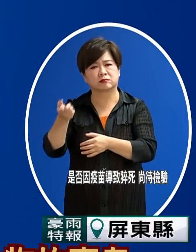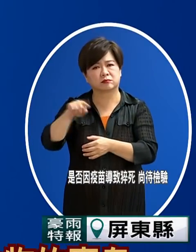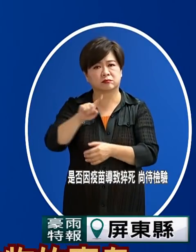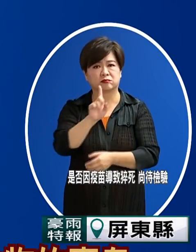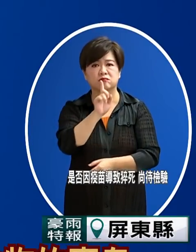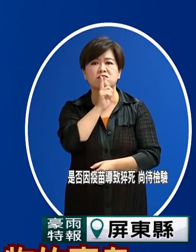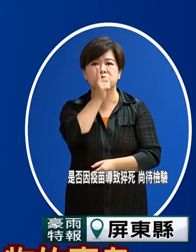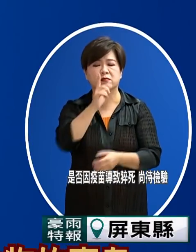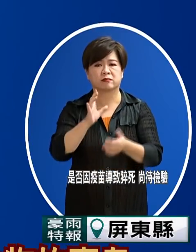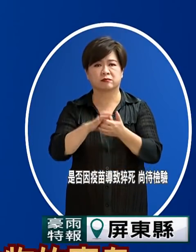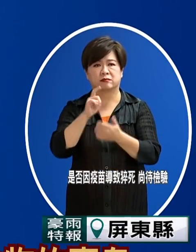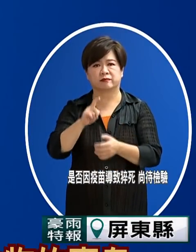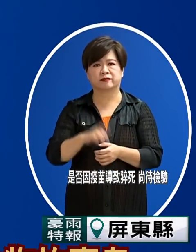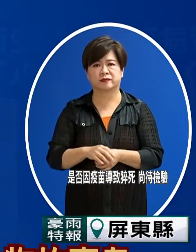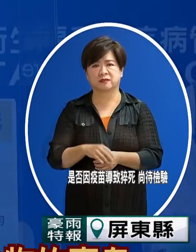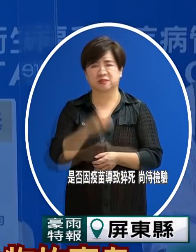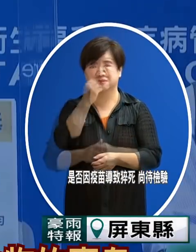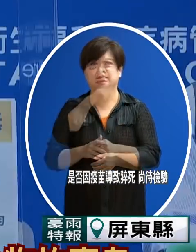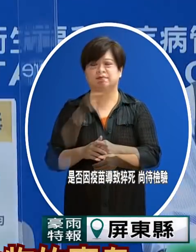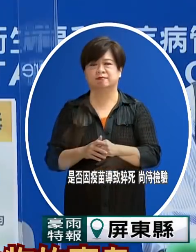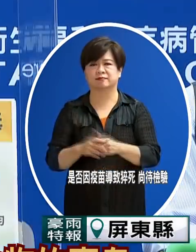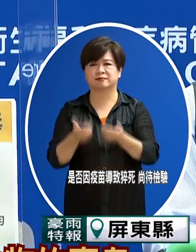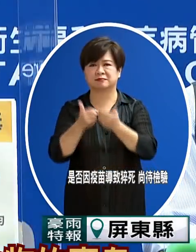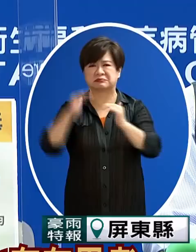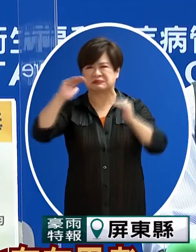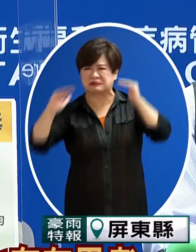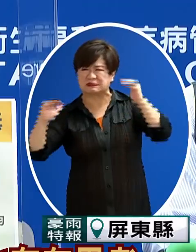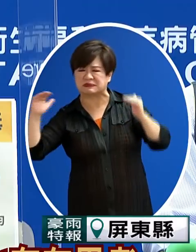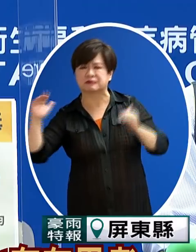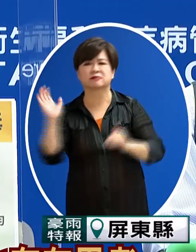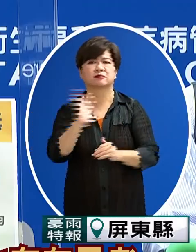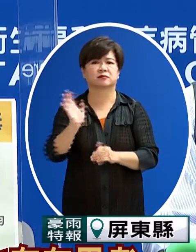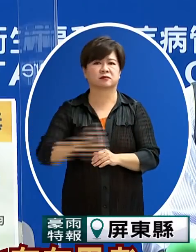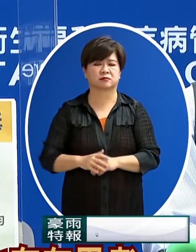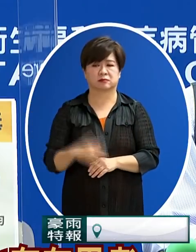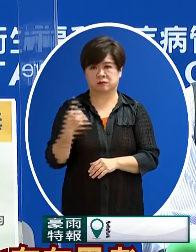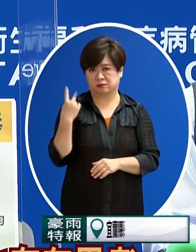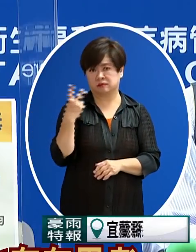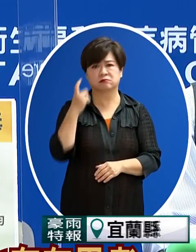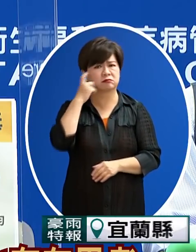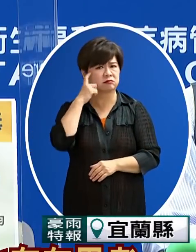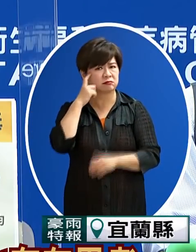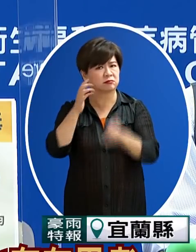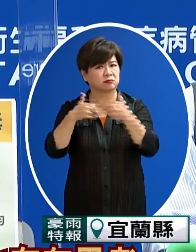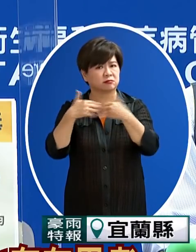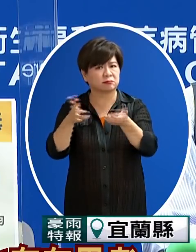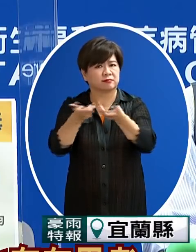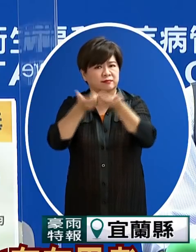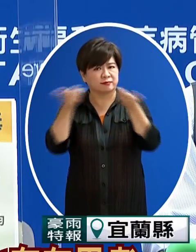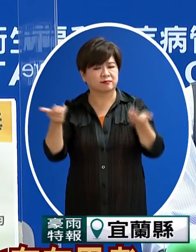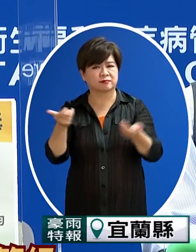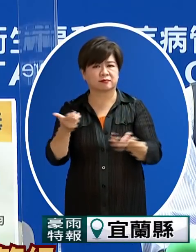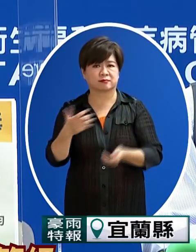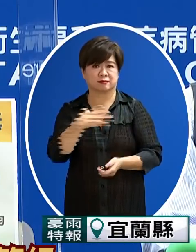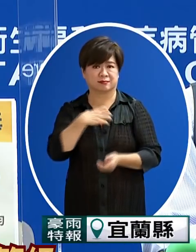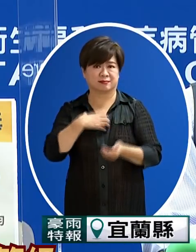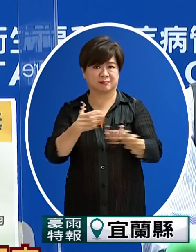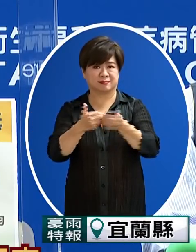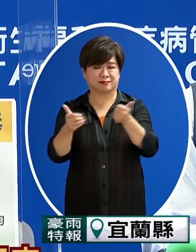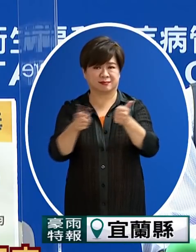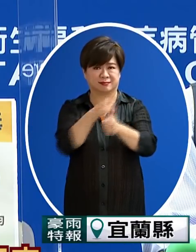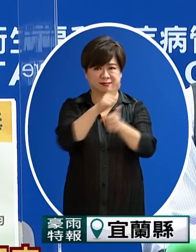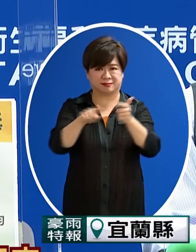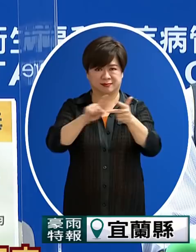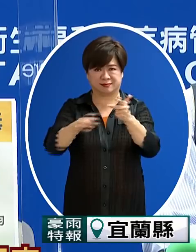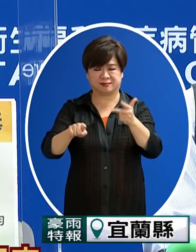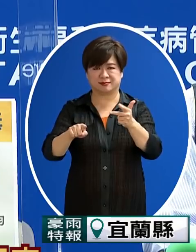1例是吸入食物的窒息。 前两天我有稍微讲，就又在思考是不是要分这风险等级。我